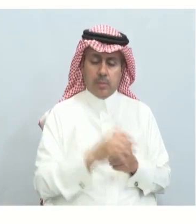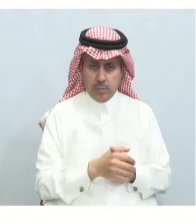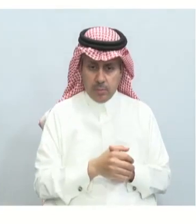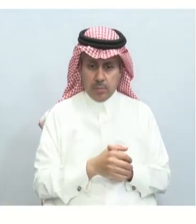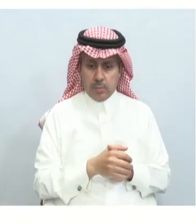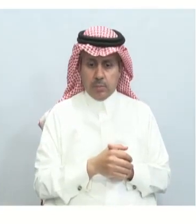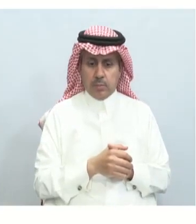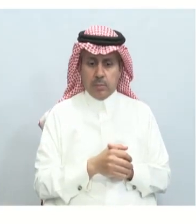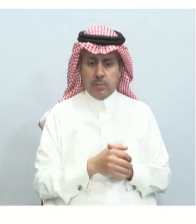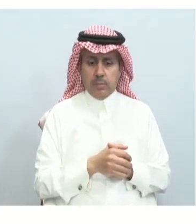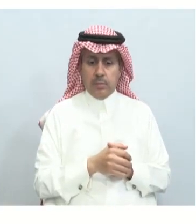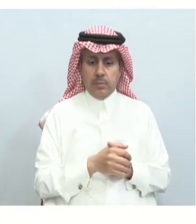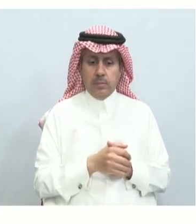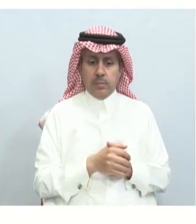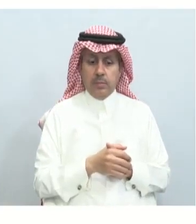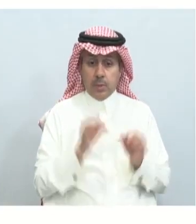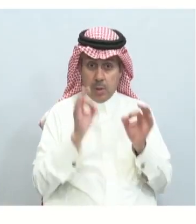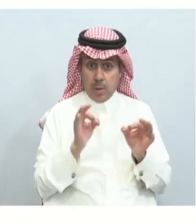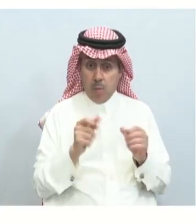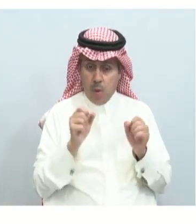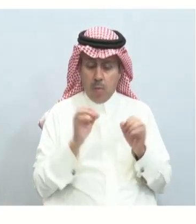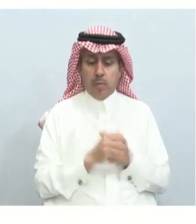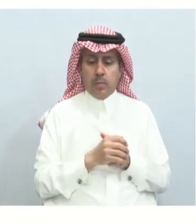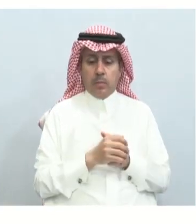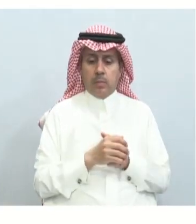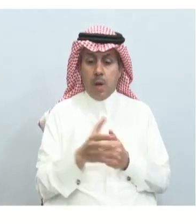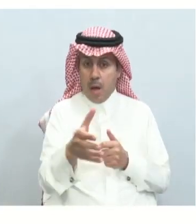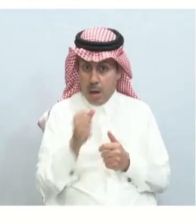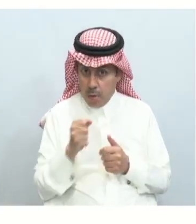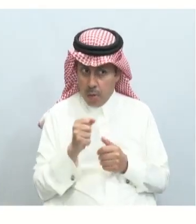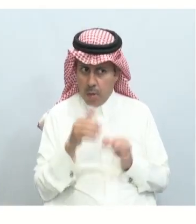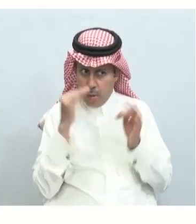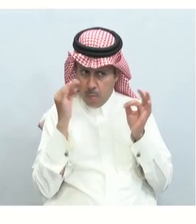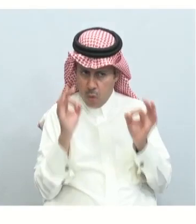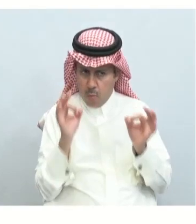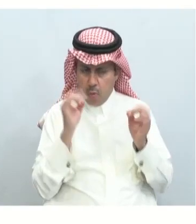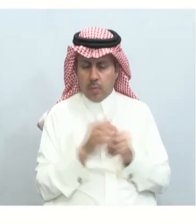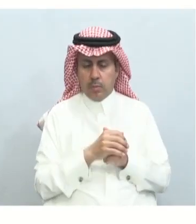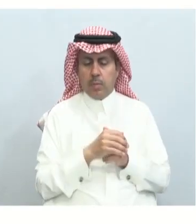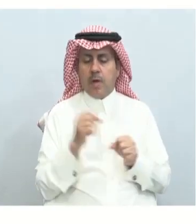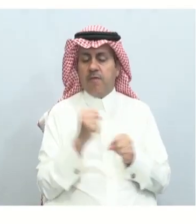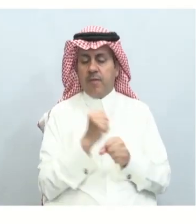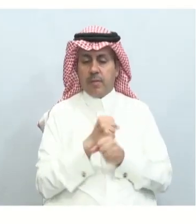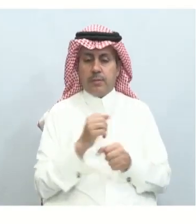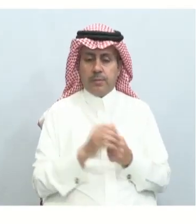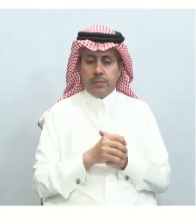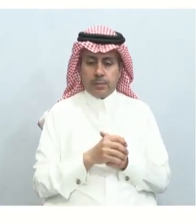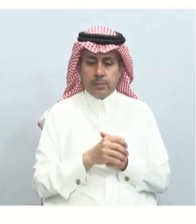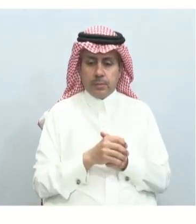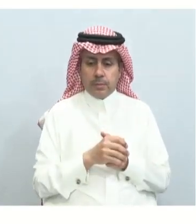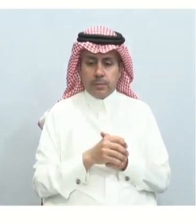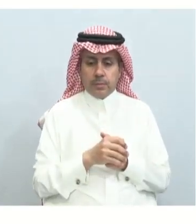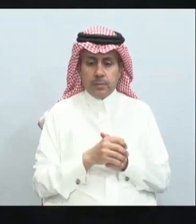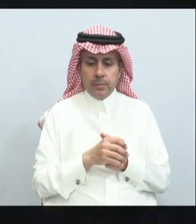السادسه والسابعه مع التاكيد على ضروره اخذ كل الاحتياطات اللازمه يعني من الاحتياطات